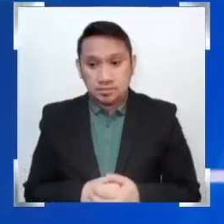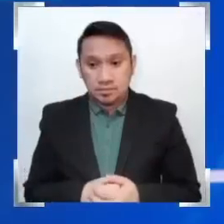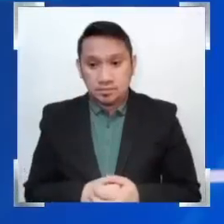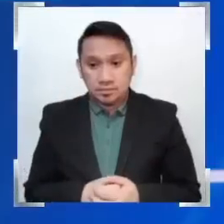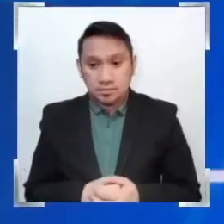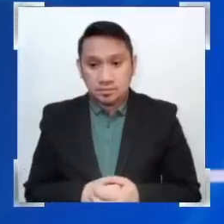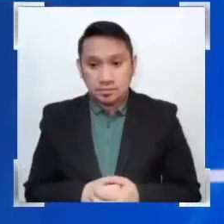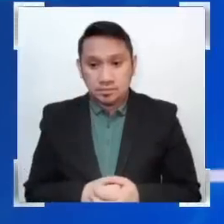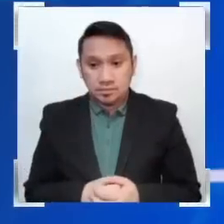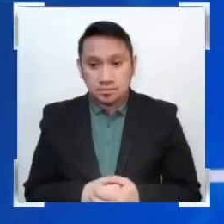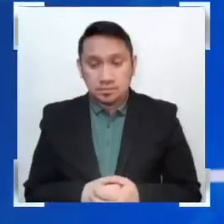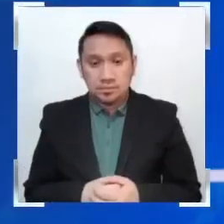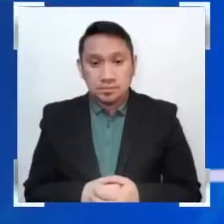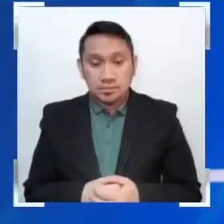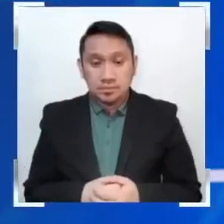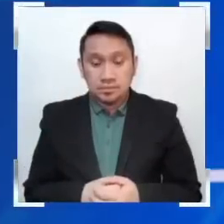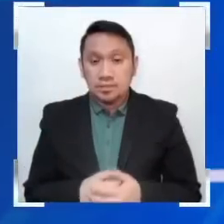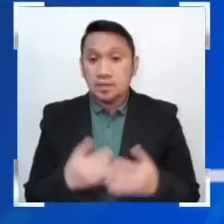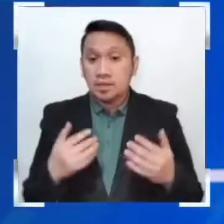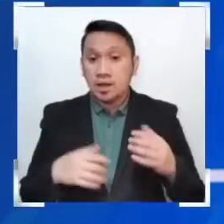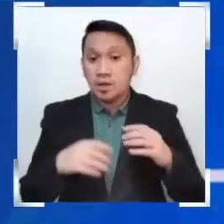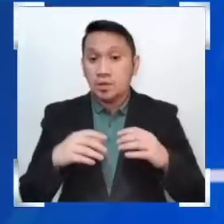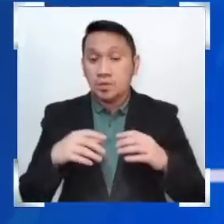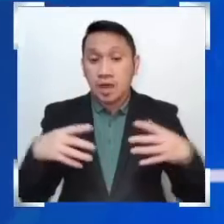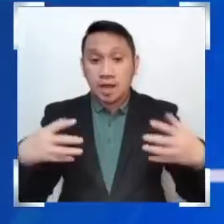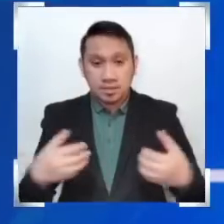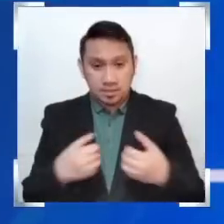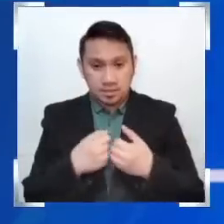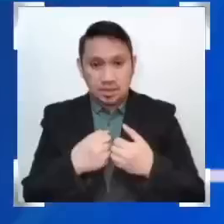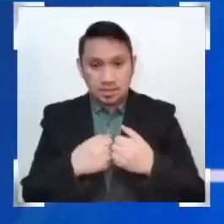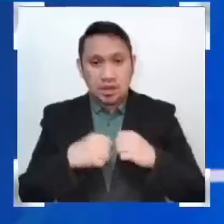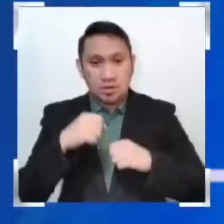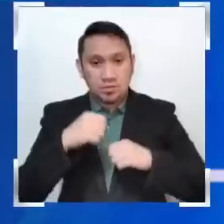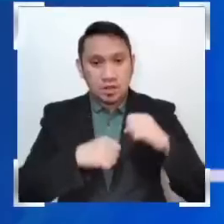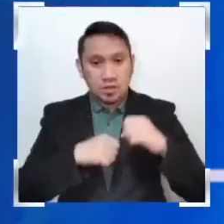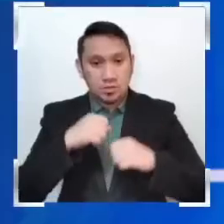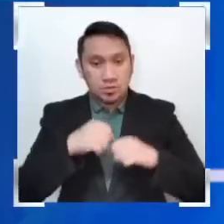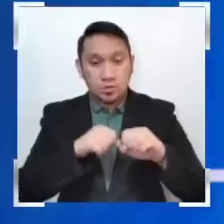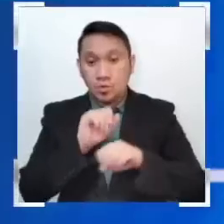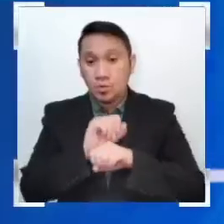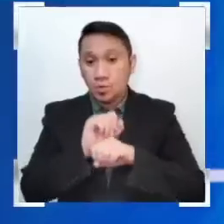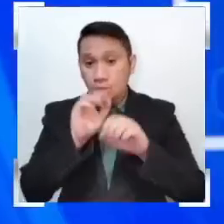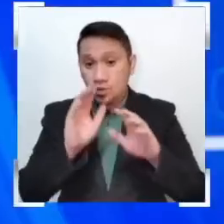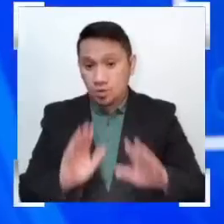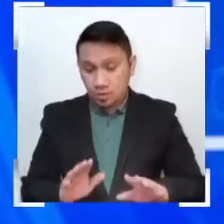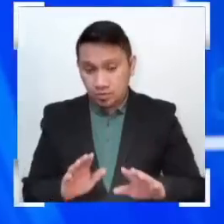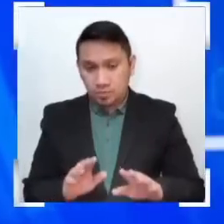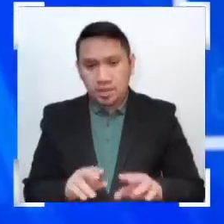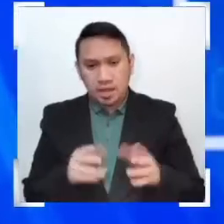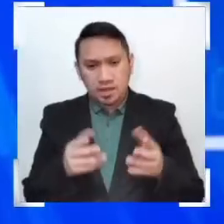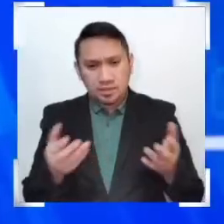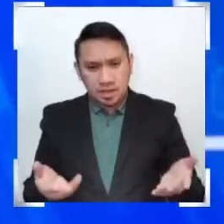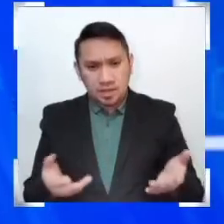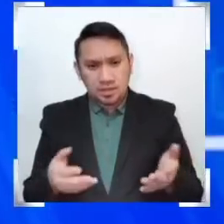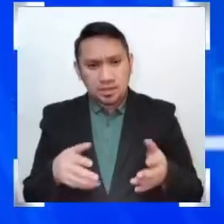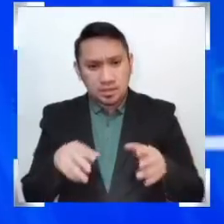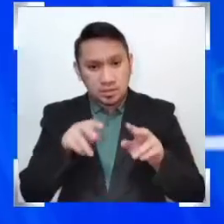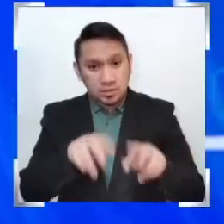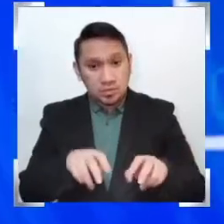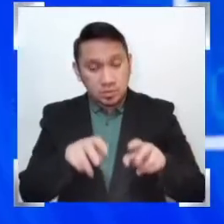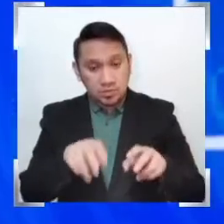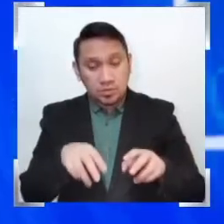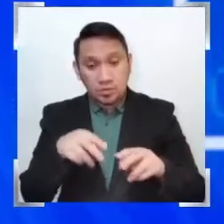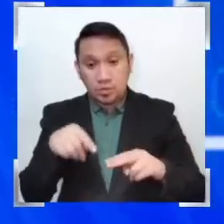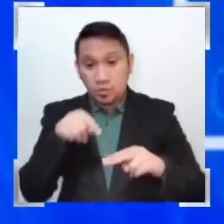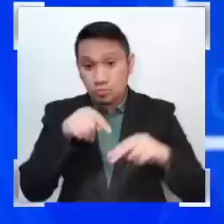Disgrasya sinabi ng isang construction worker habang nagsusukat ng hukay sa Nasugbu, Batangas. Nailibing po ng buhay ang